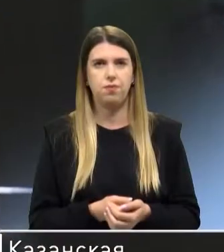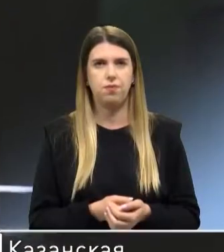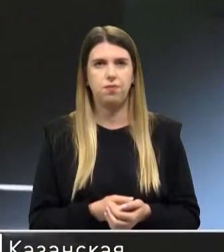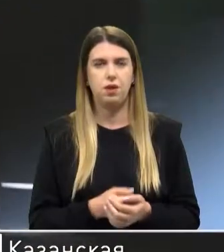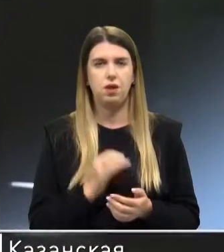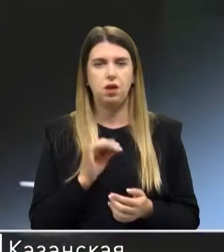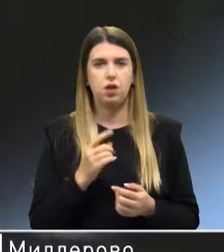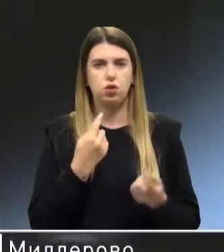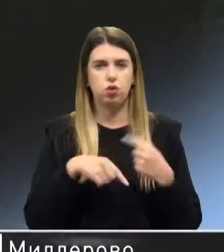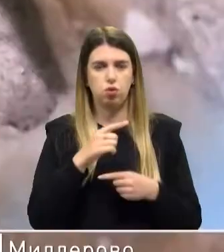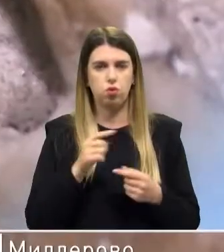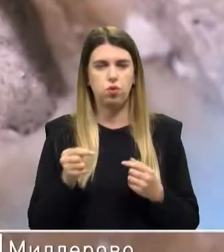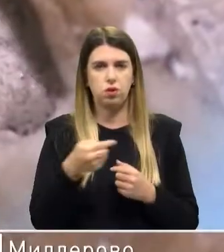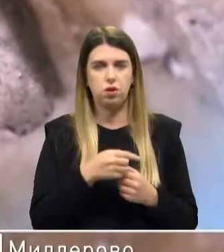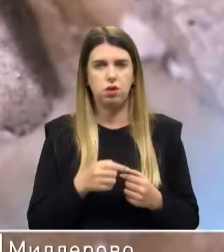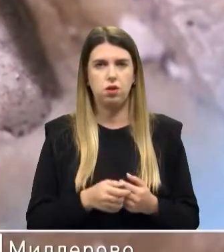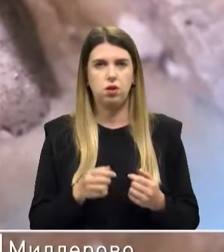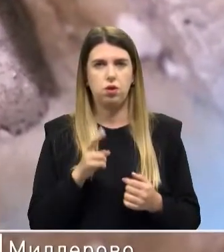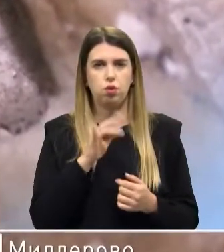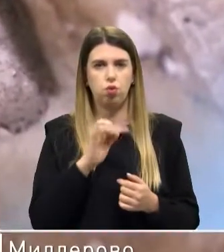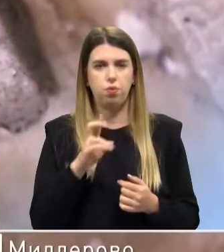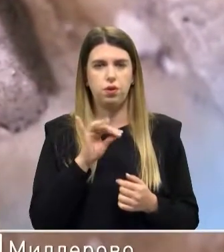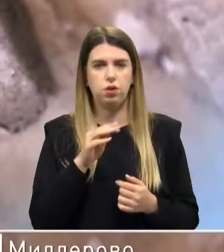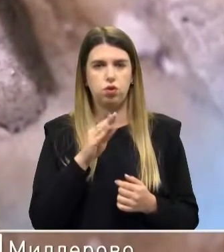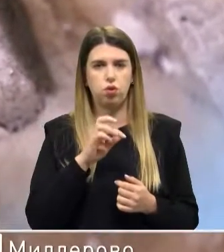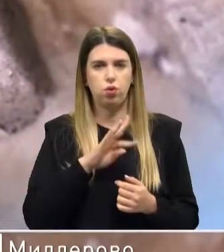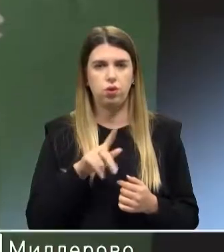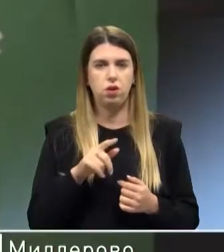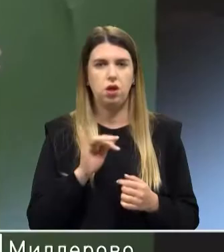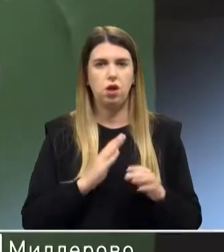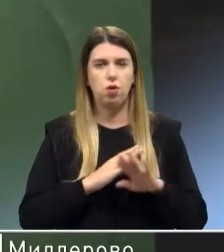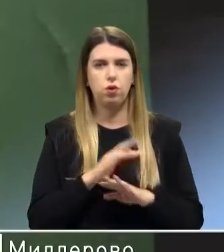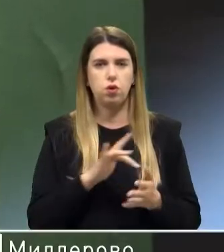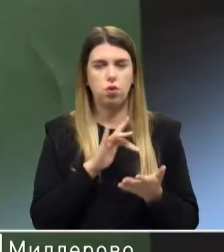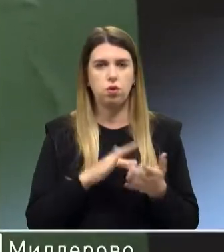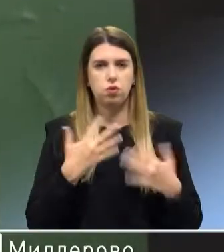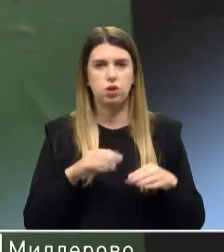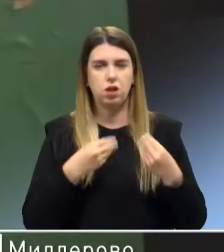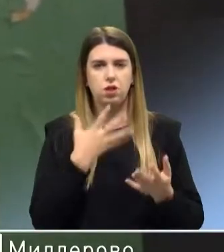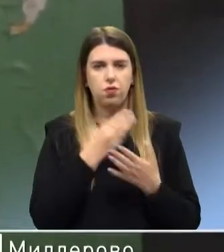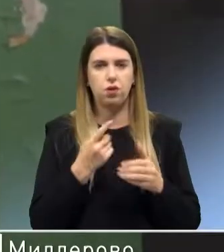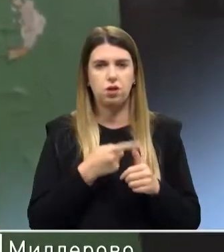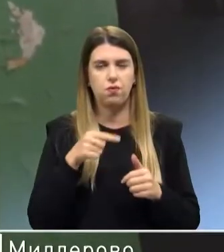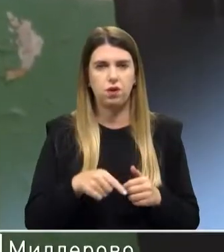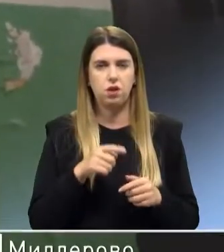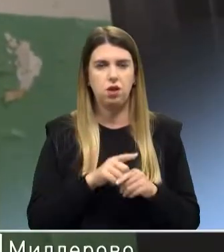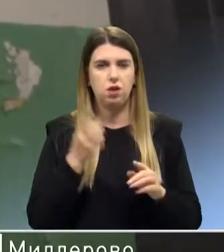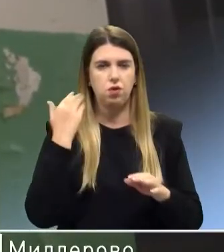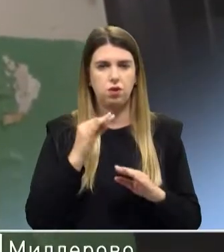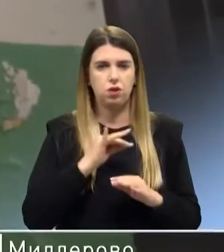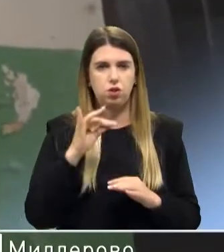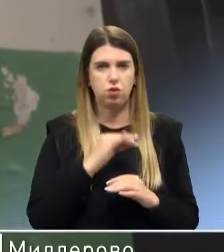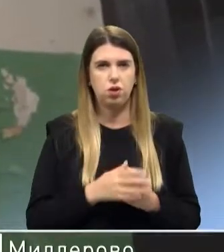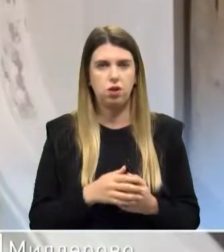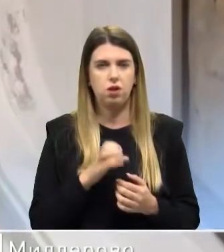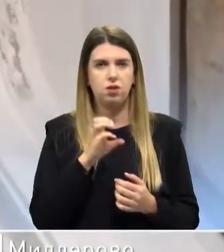с обратной стороны дуб и желуди. Кстати, гости города уже дали свое название этому дореволюционному шедевру